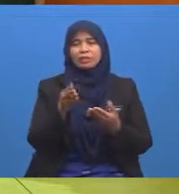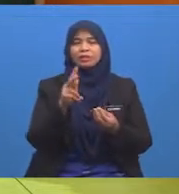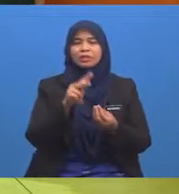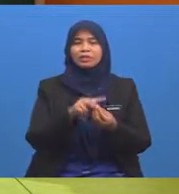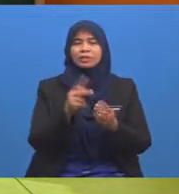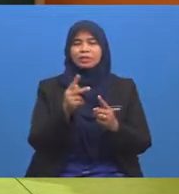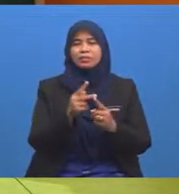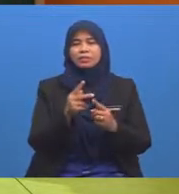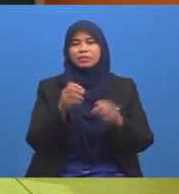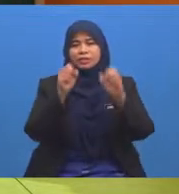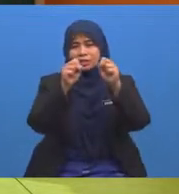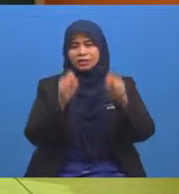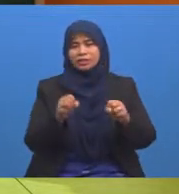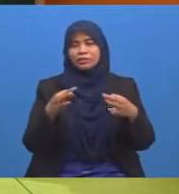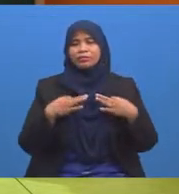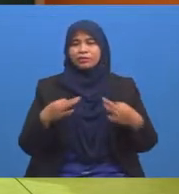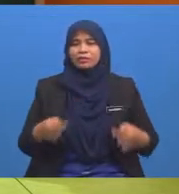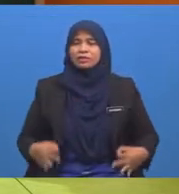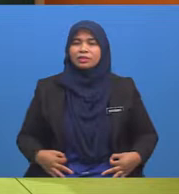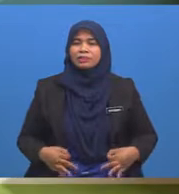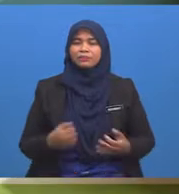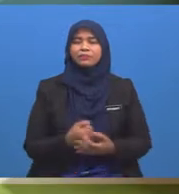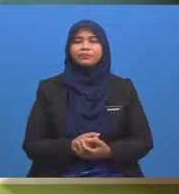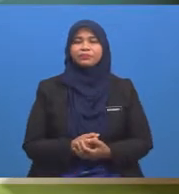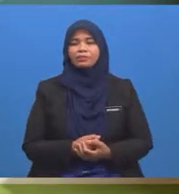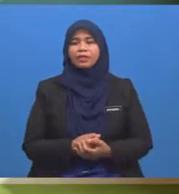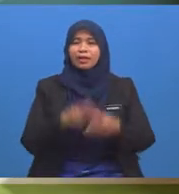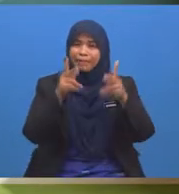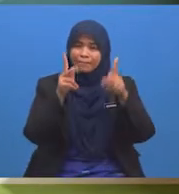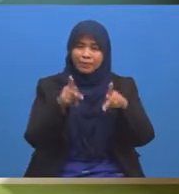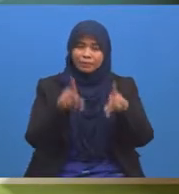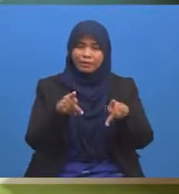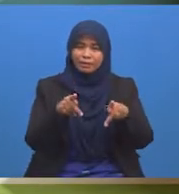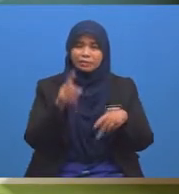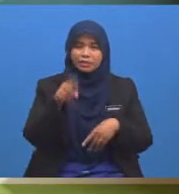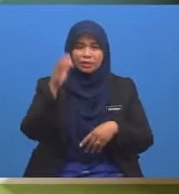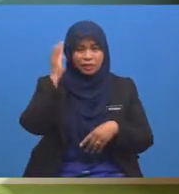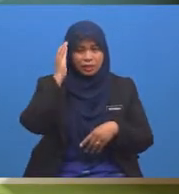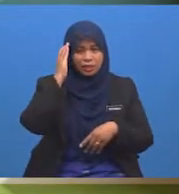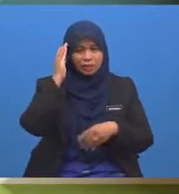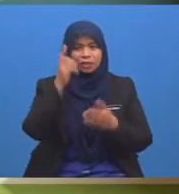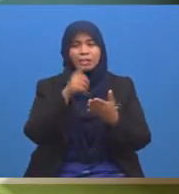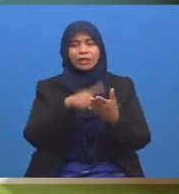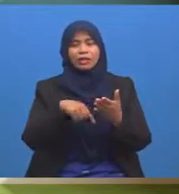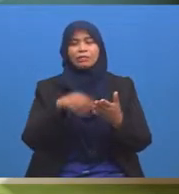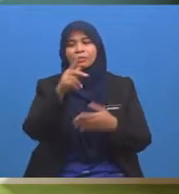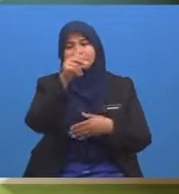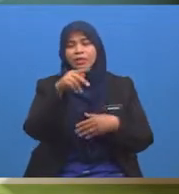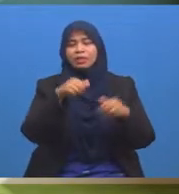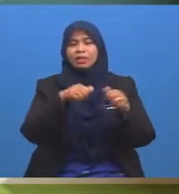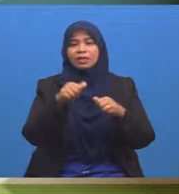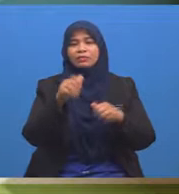fizikal. Ayuh, kita lihat kesan-kesannya. Pelajar-pelajar mesti tahu apakah aktiviti yang memberikan kesan